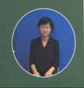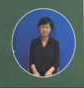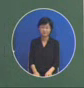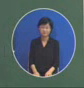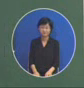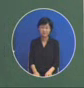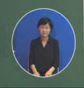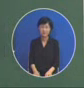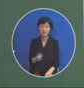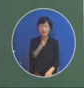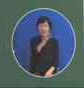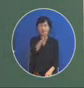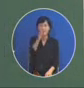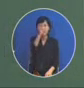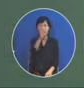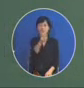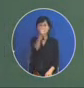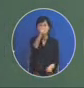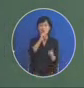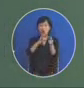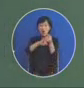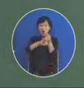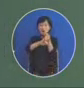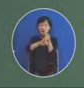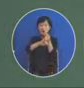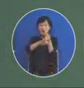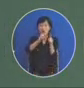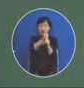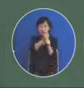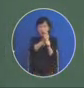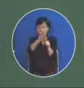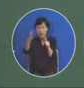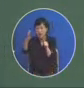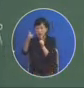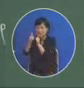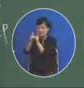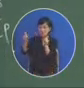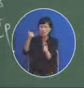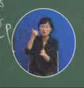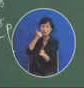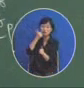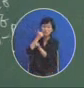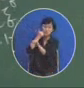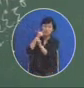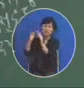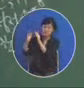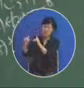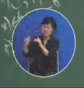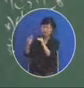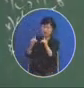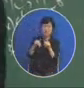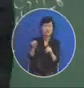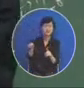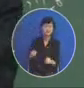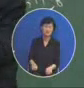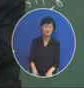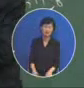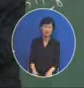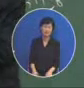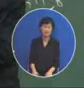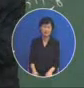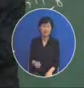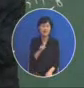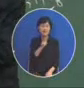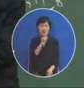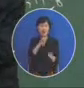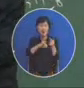as representative answers. 이 속에서 이걸 놓친 사람들이 이 사람들이었어요. And the people who 그렇죠? lost hold of this were the ones who failed here. 놓친 거예요.